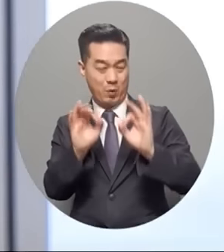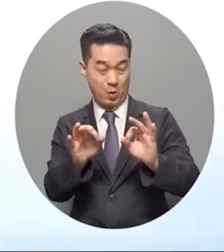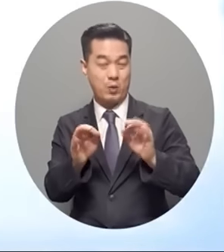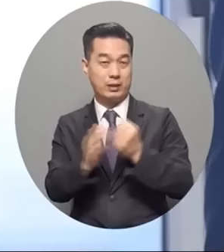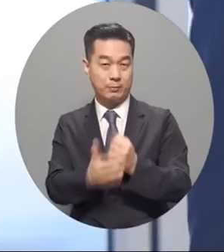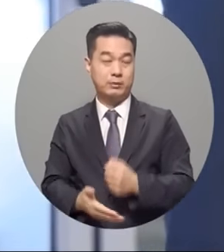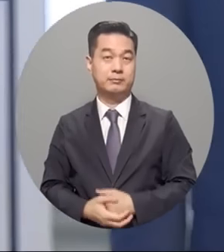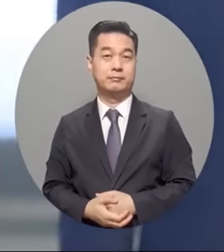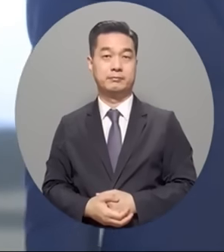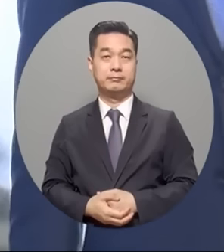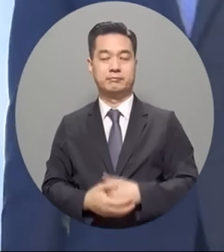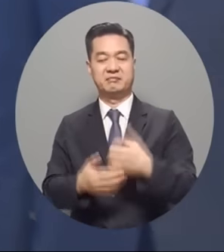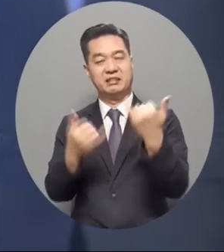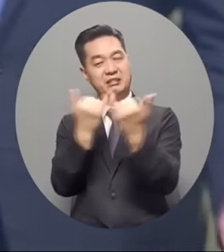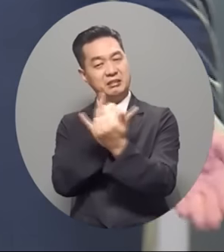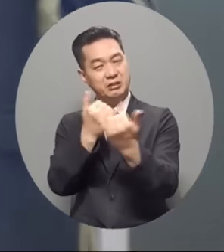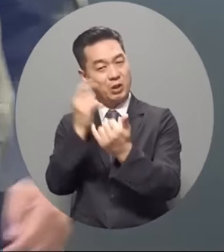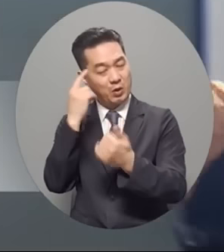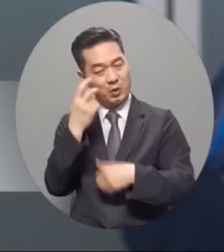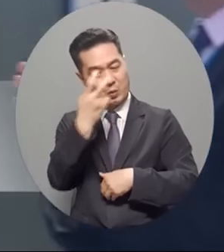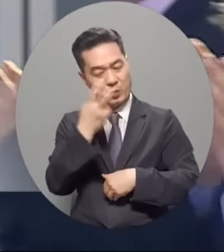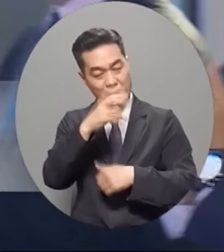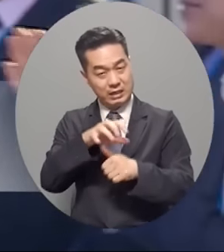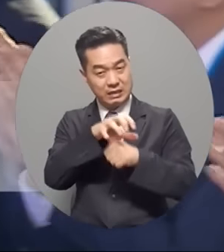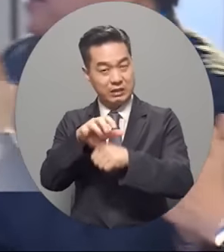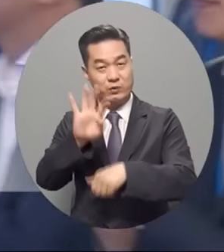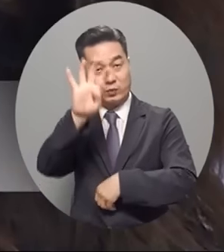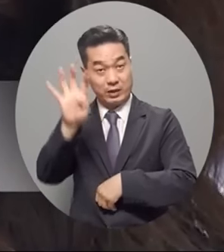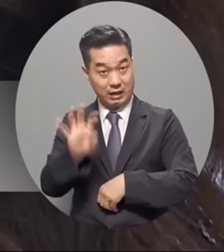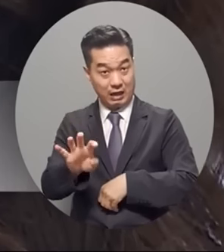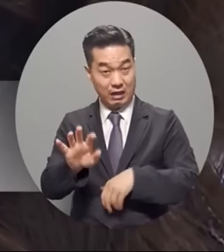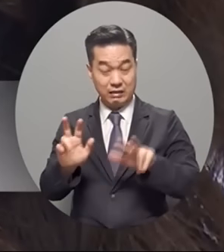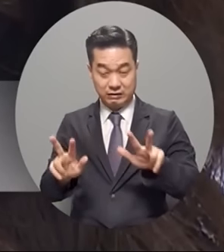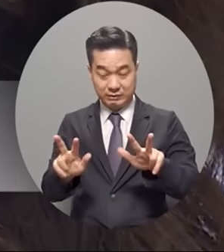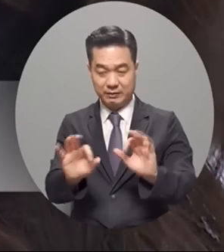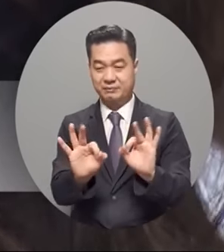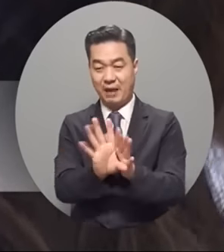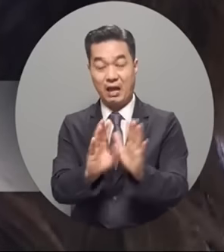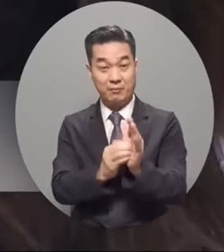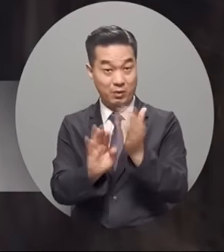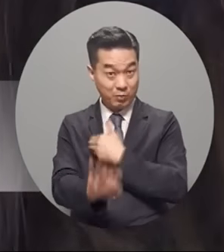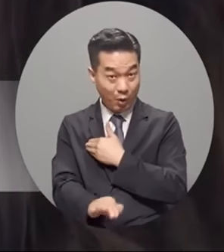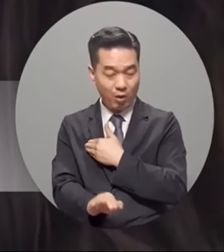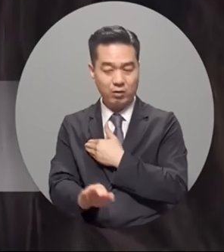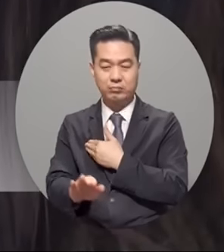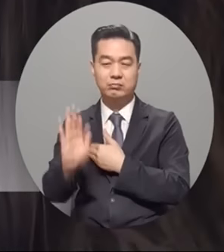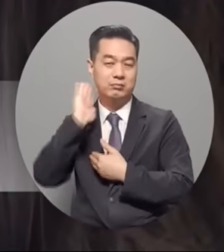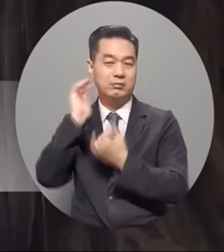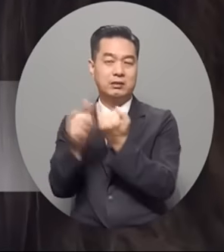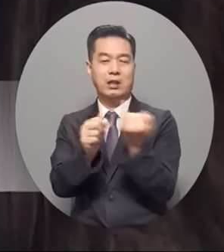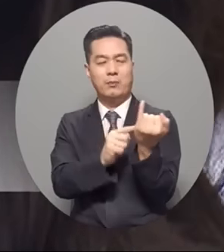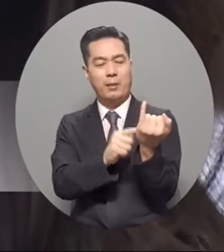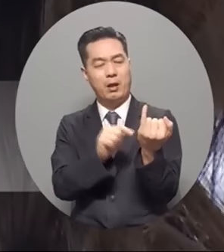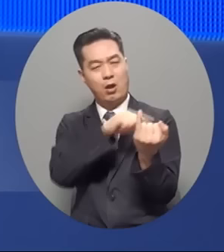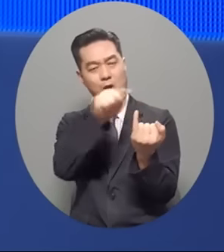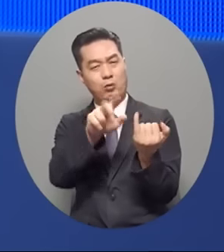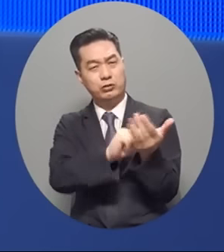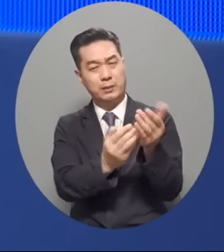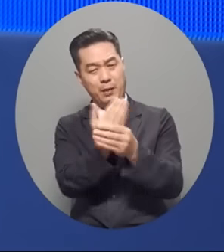관심은 친인척 관리입니다. 윤석열 정부 들어 사실상 없어진 기능인데 김건희 여사를 둘러싼 의혹이